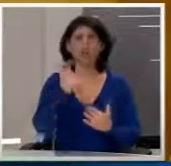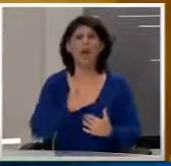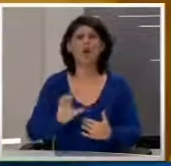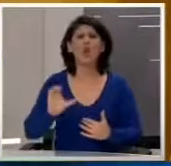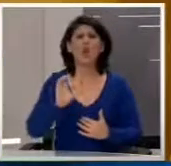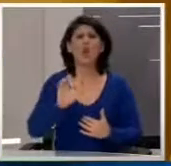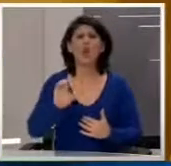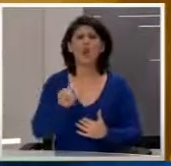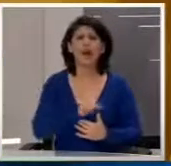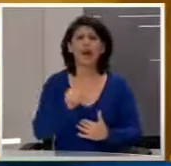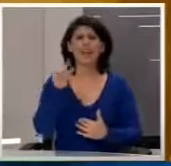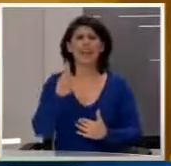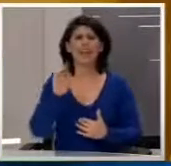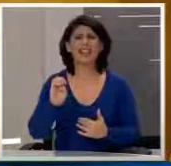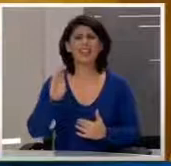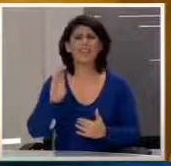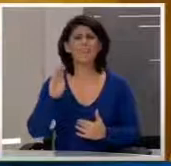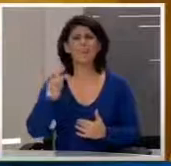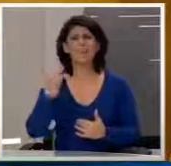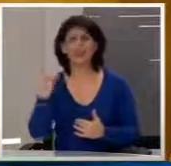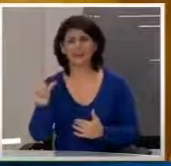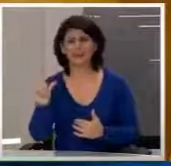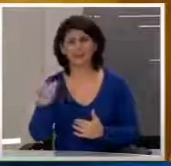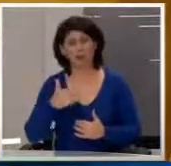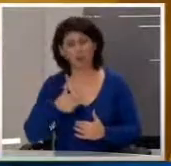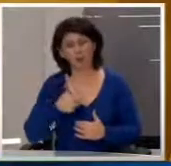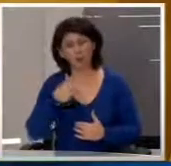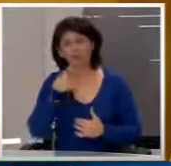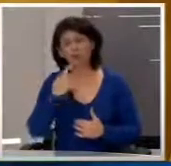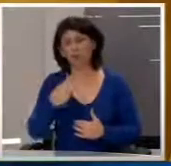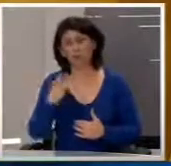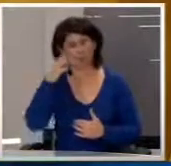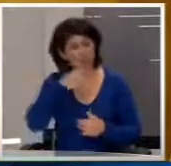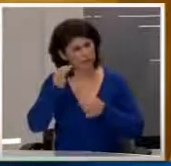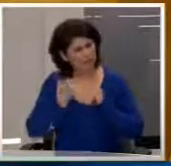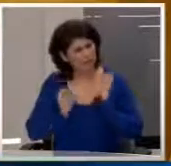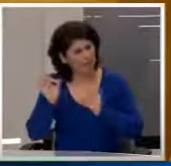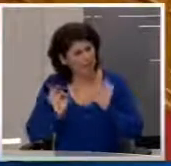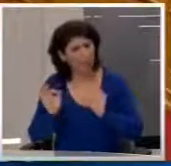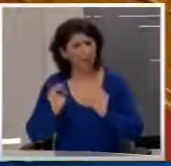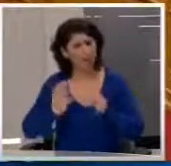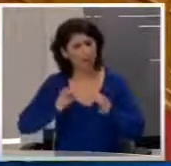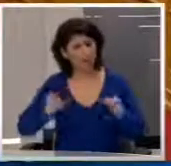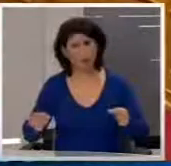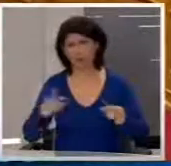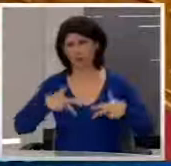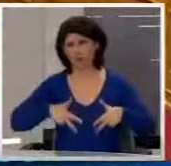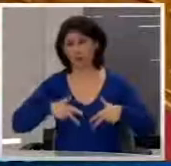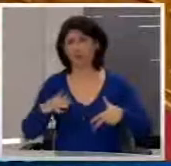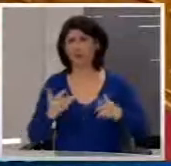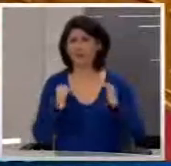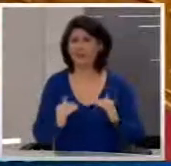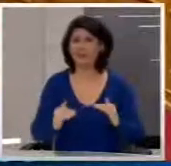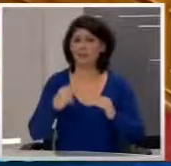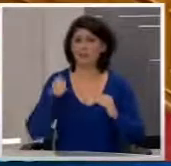rebate. Δεν θέλω να σας θυμίσω ποια ήταν η κατάσταση. Την έχουν περιγράψει ήδη οι υπουργοί. Ποια ήταν η κατάσταση στο